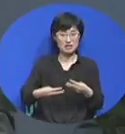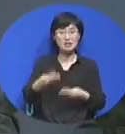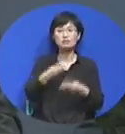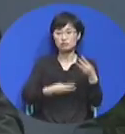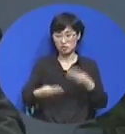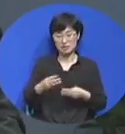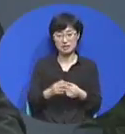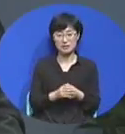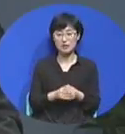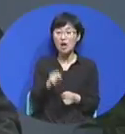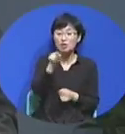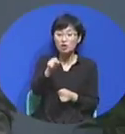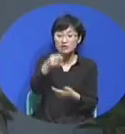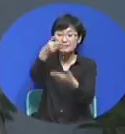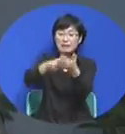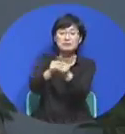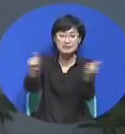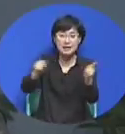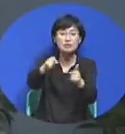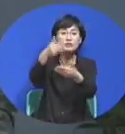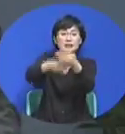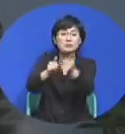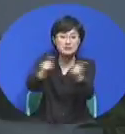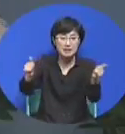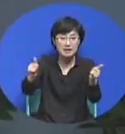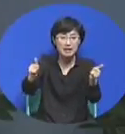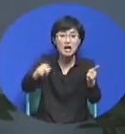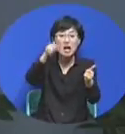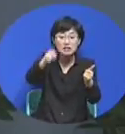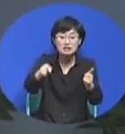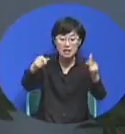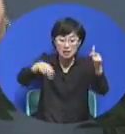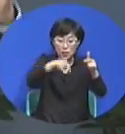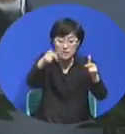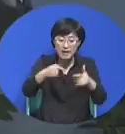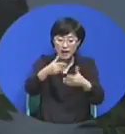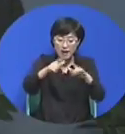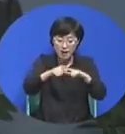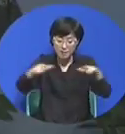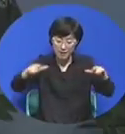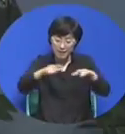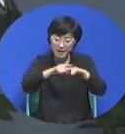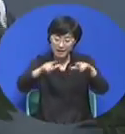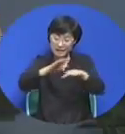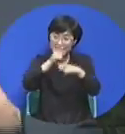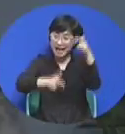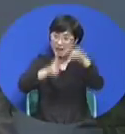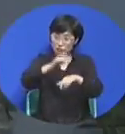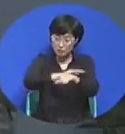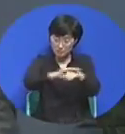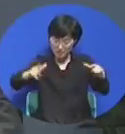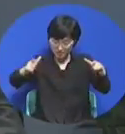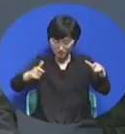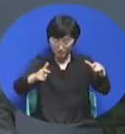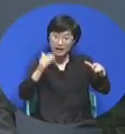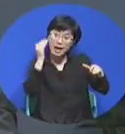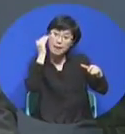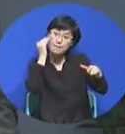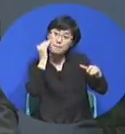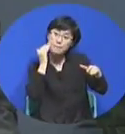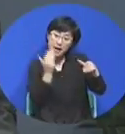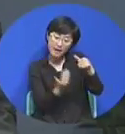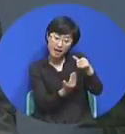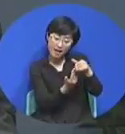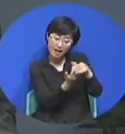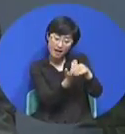who will save your workplace. 너는 남은 자라. You are the ones who remain. 거기서 새 순이 일어나게 될 것이다. And from there, new sprouts will arise. 뭡니까?